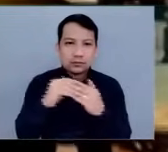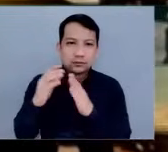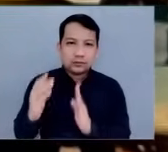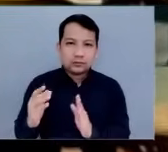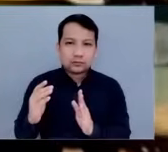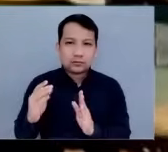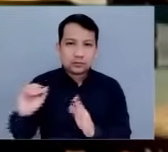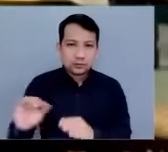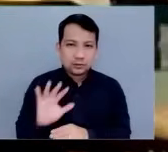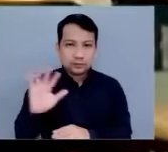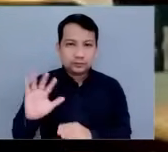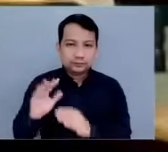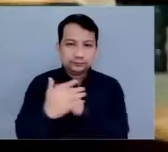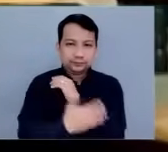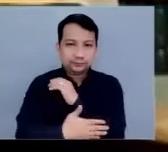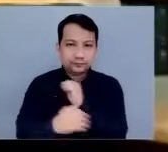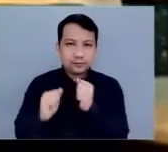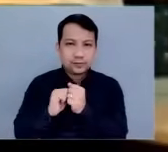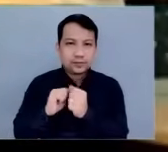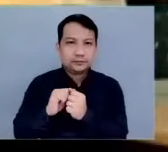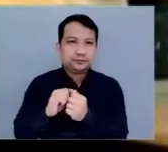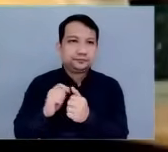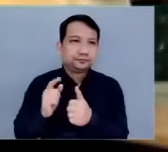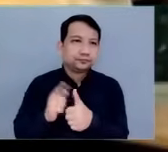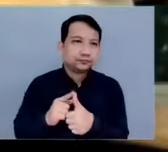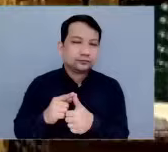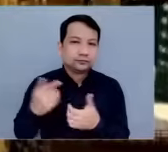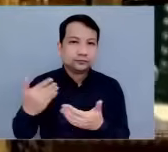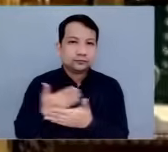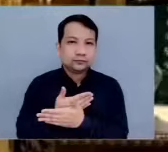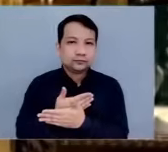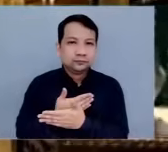Asian countries. Kabilang na nga dyan ang bagong